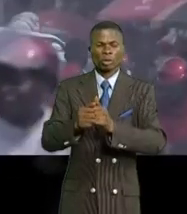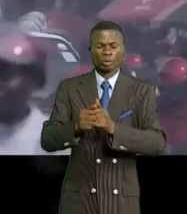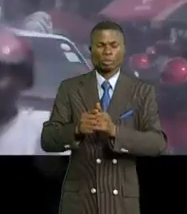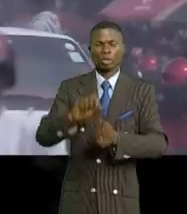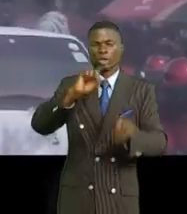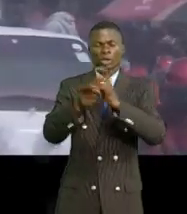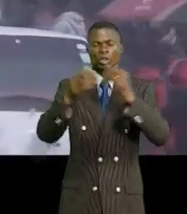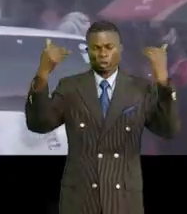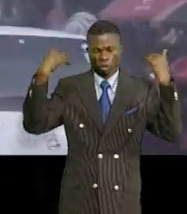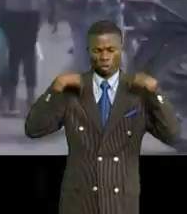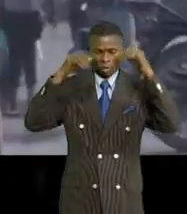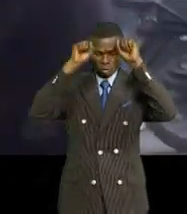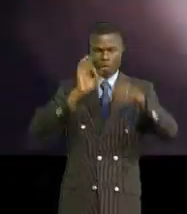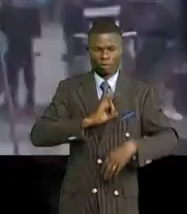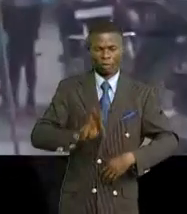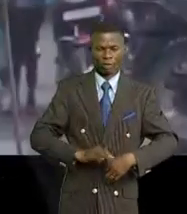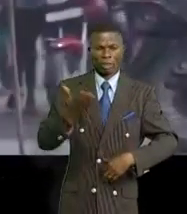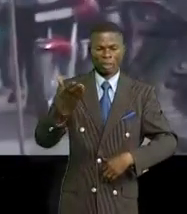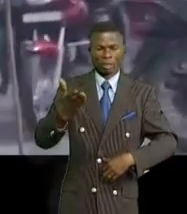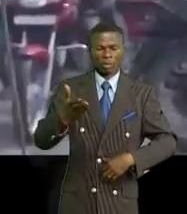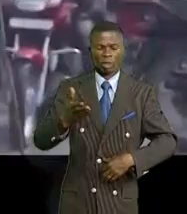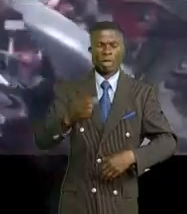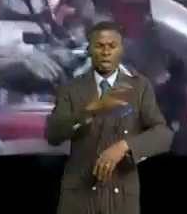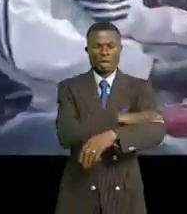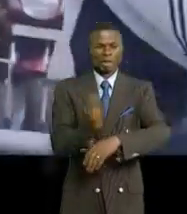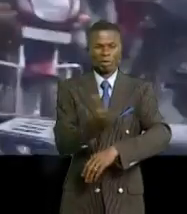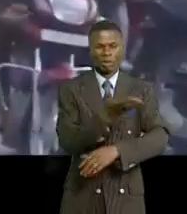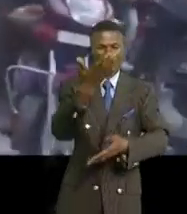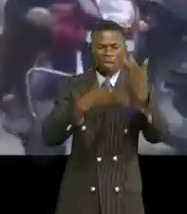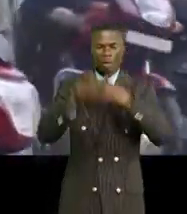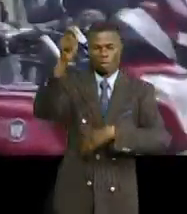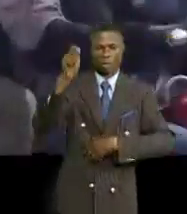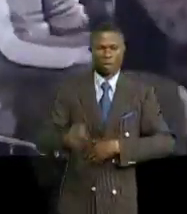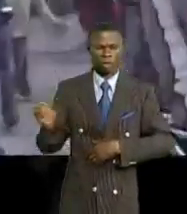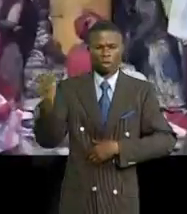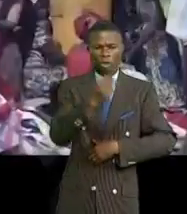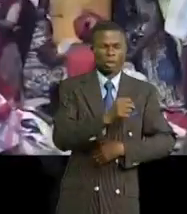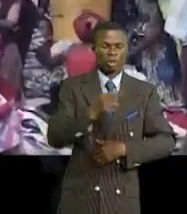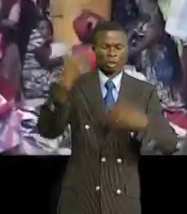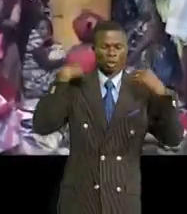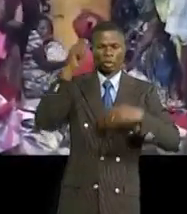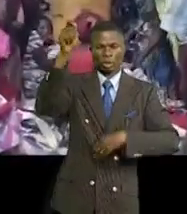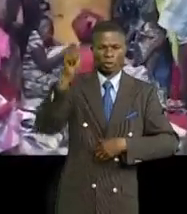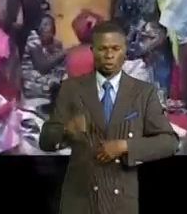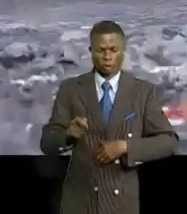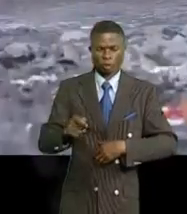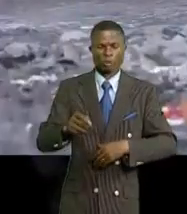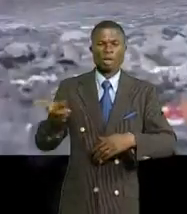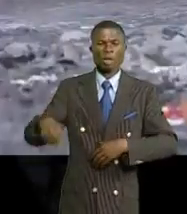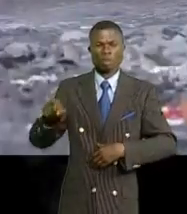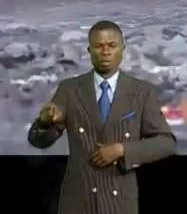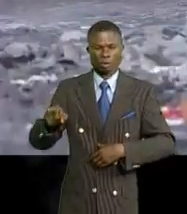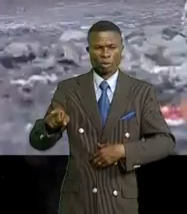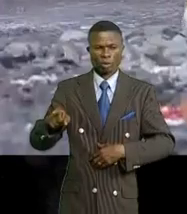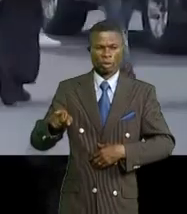siège décrété par le chef de l'État, Félix-Antoine Tshisekedi Tshilombo, et la nomination du gouverneur militaire à la tête de cette province